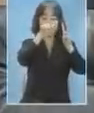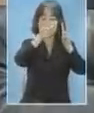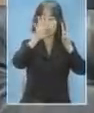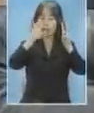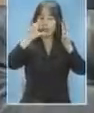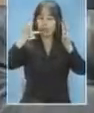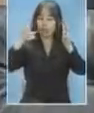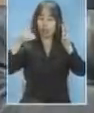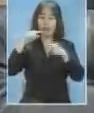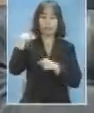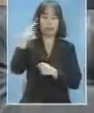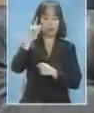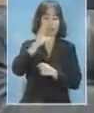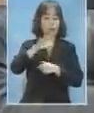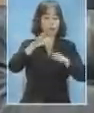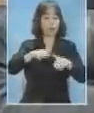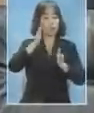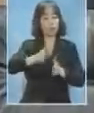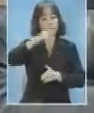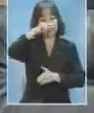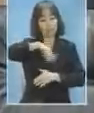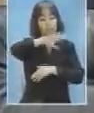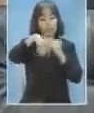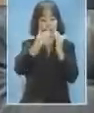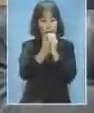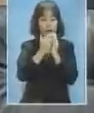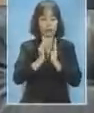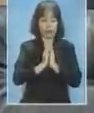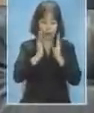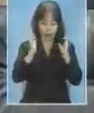านที่น่าจะเป็นประโยชน์กับคนไทยทั้งปวงและอนาคตของประเทศไทยขอบคุณท่านประธานครับ